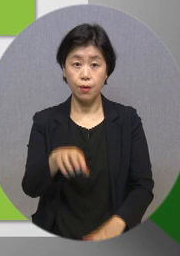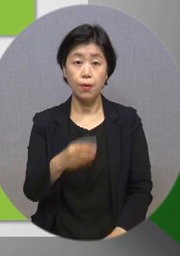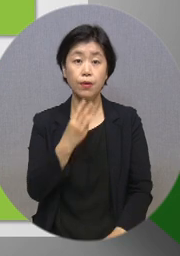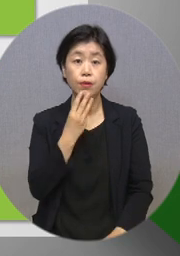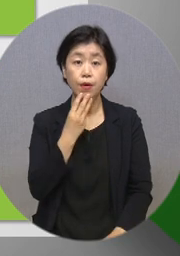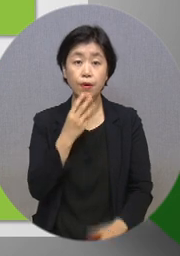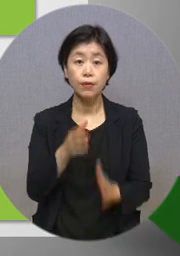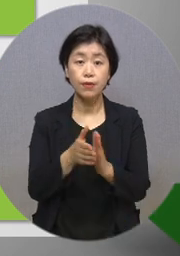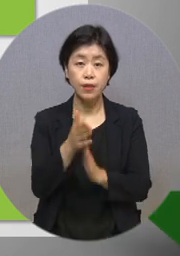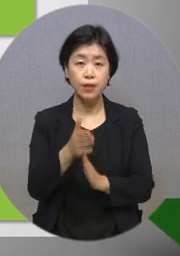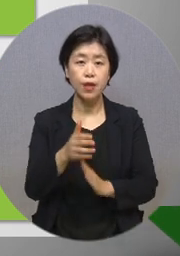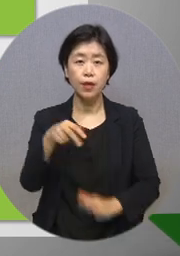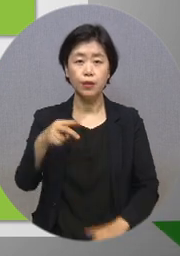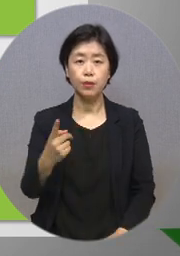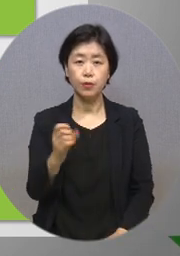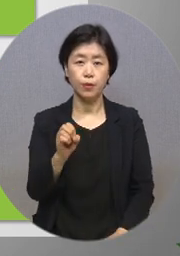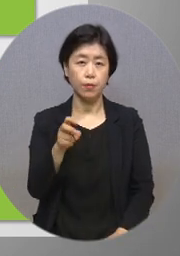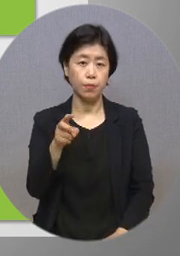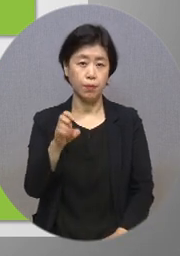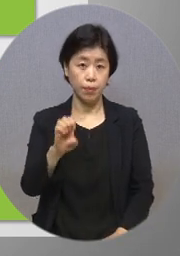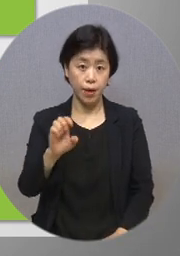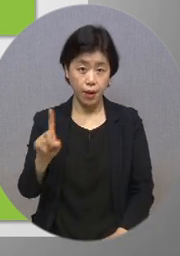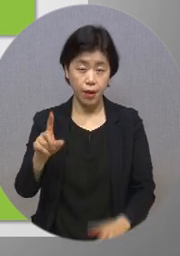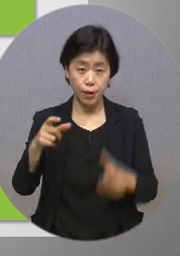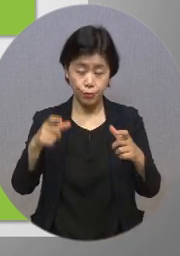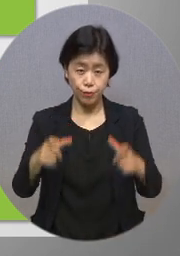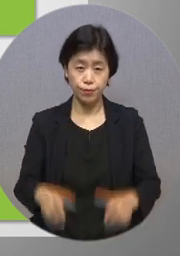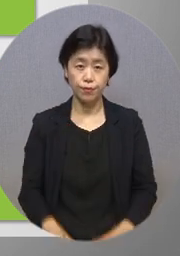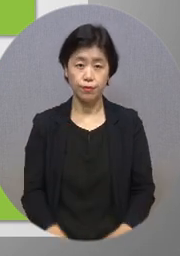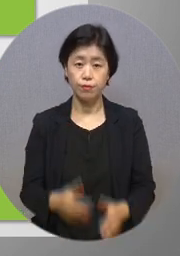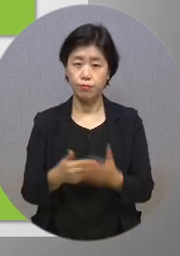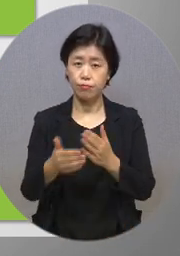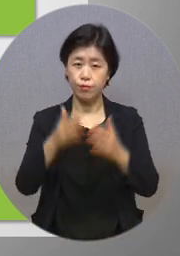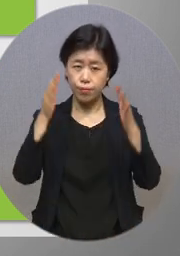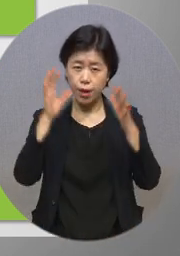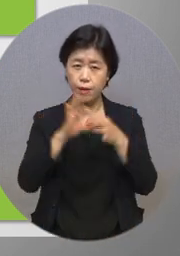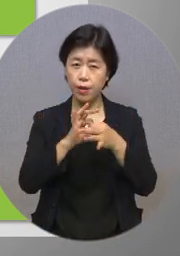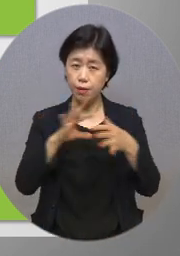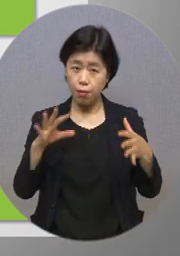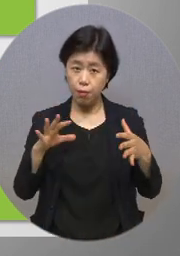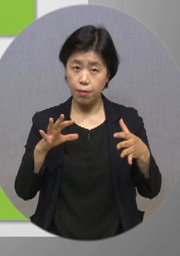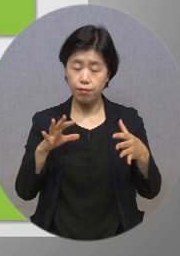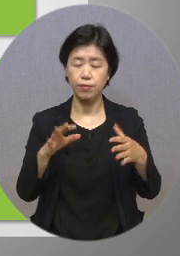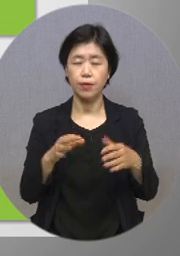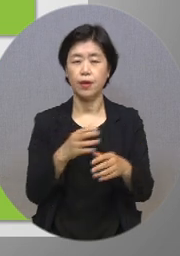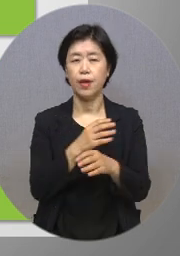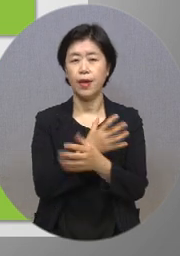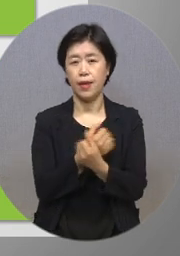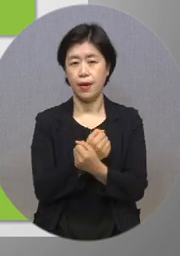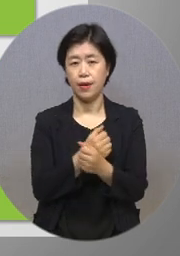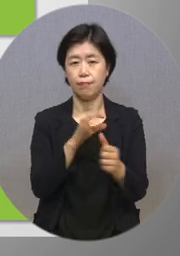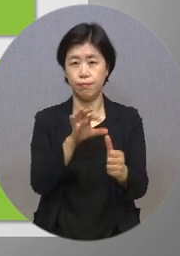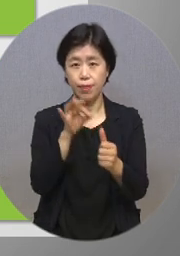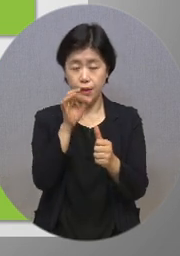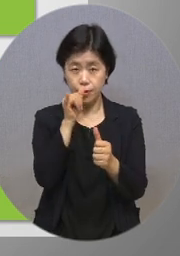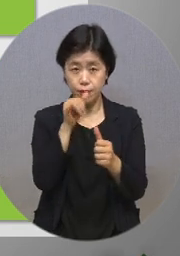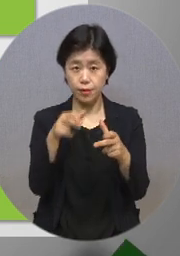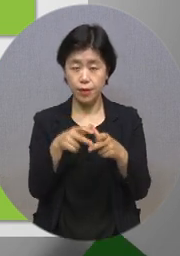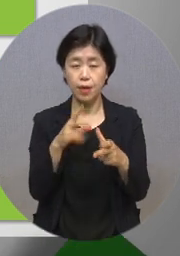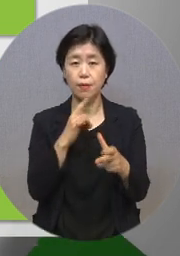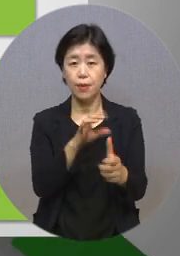서울특별시 송파구입니다. 경력과 학력은 무관하며 계약직을 채용합니다. 장애인만